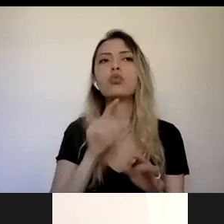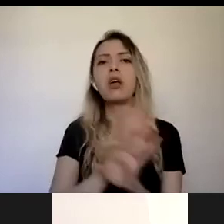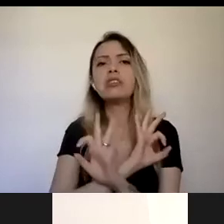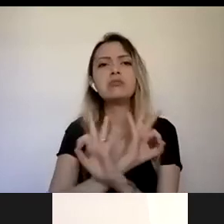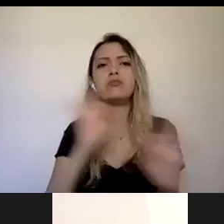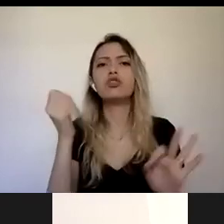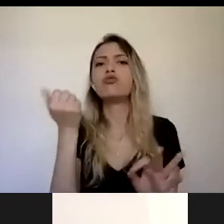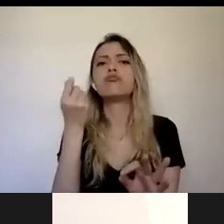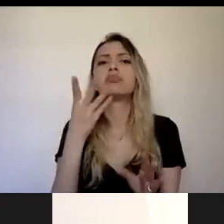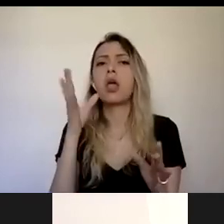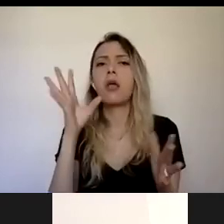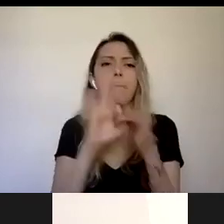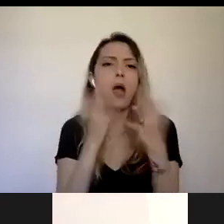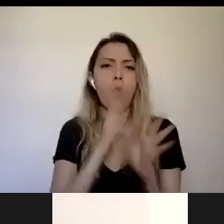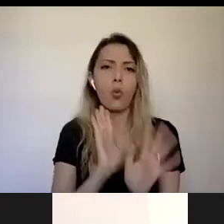sayısal değil.